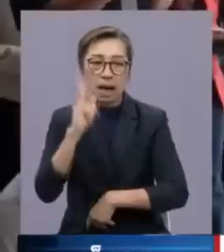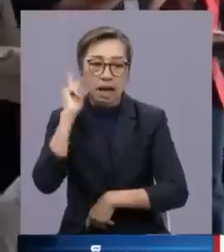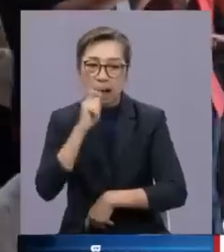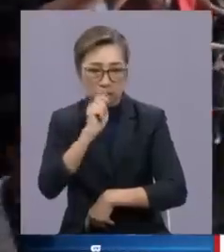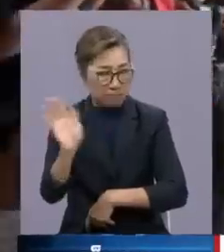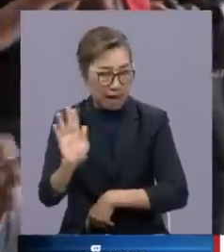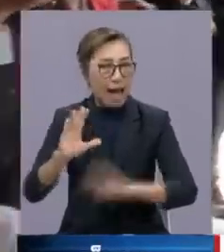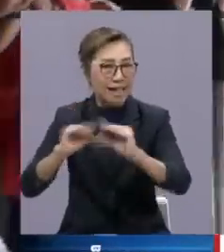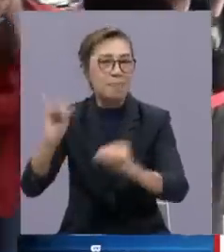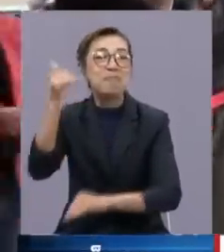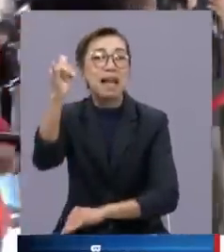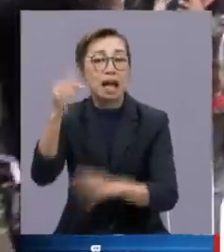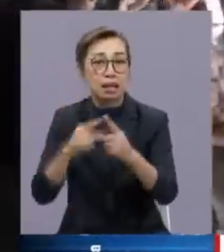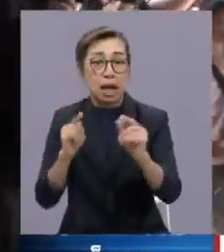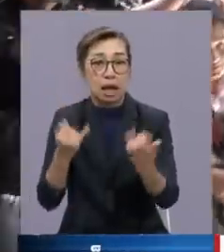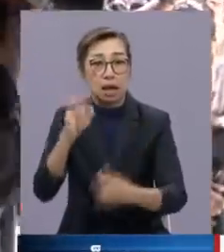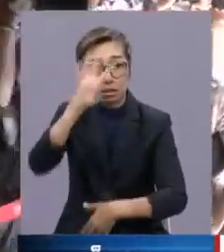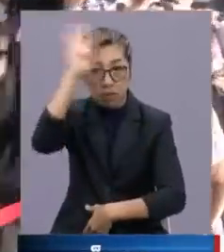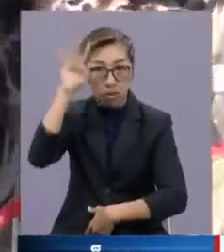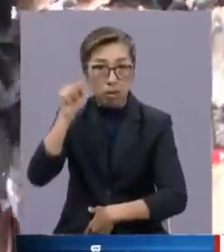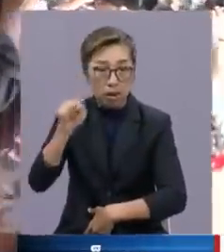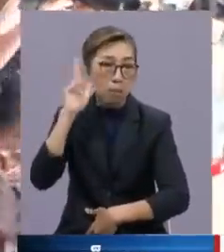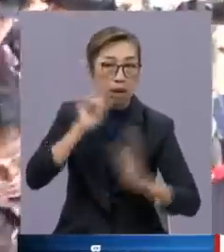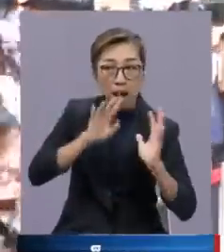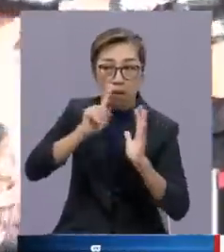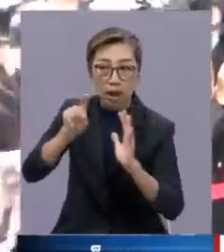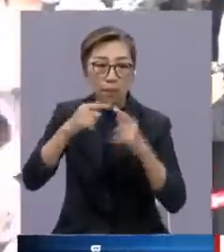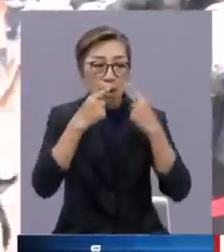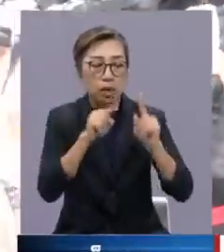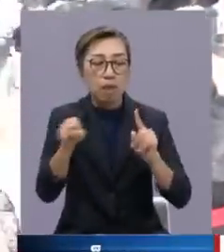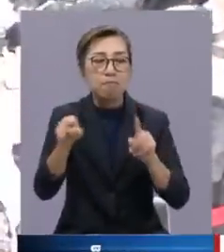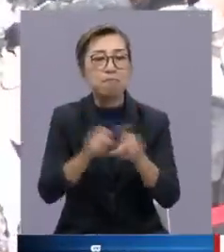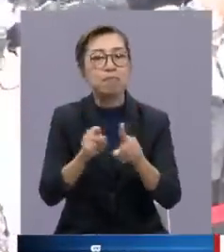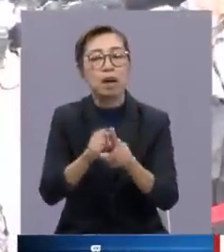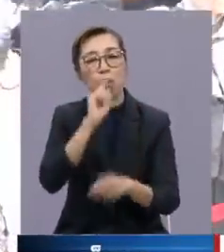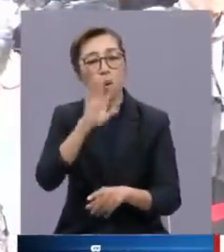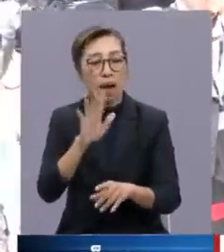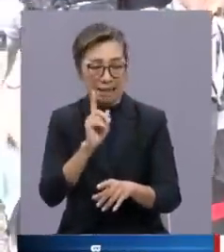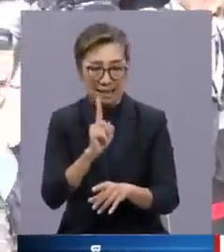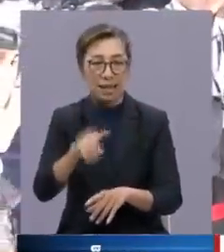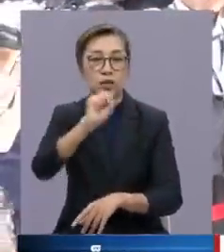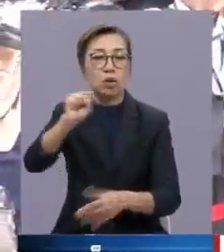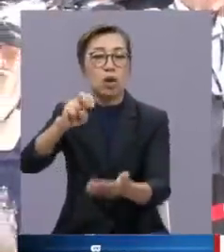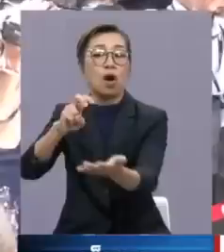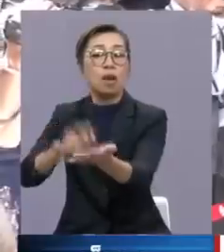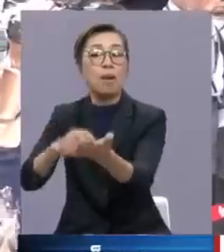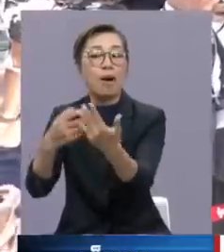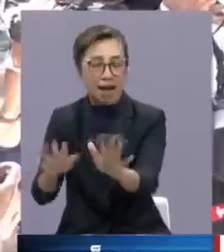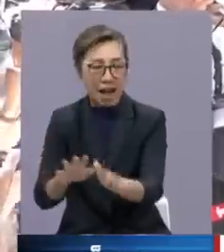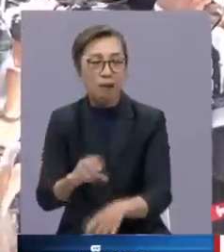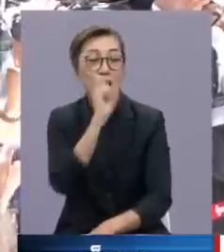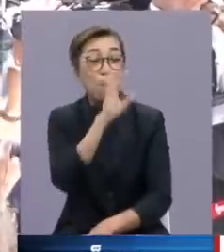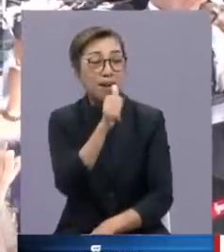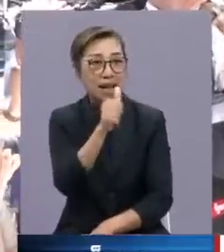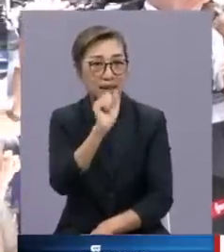สัญญาณที่ร้อยเอกธรรมนัสส่งผ่านมาเนี่ยแม้เบื้องหน้ามันจะคือการบอกว่ารับรองส.ส.อย่างเป็นทางการแล้วก็เลยพูดได้แต่เบื้